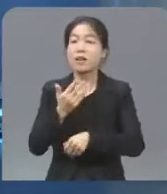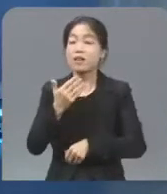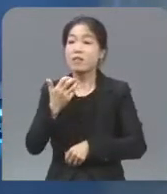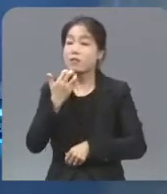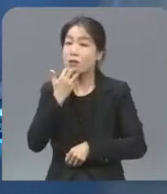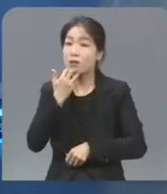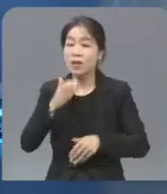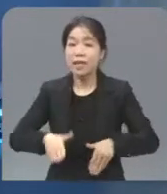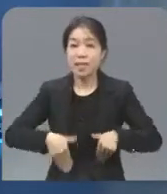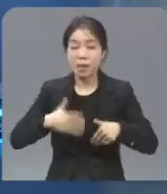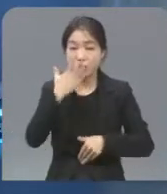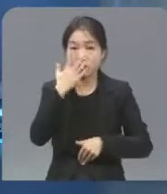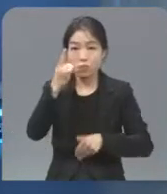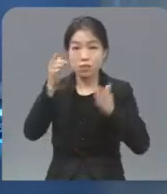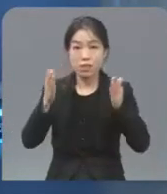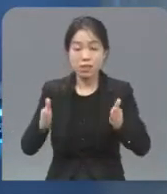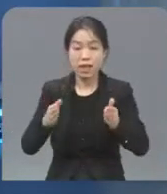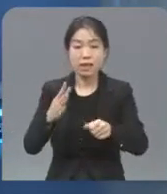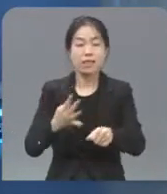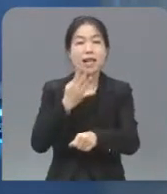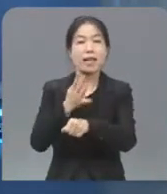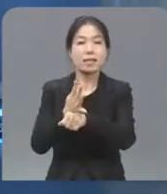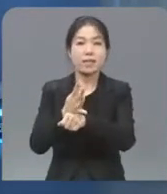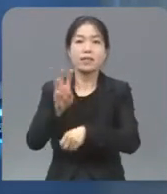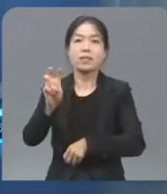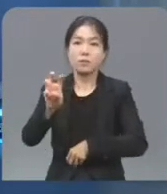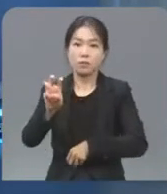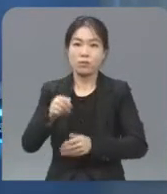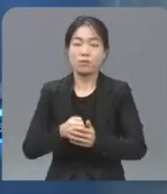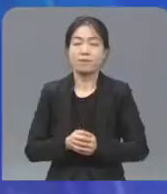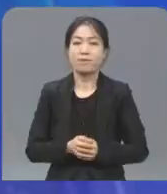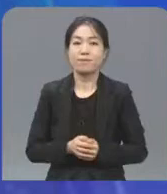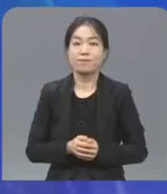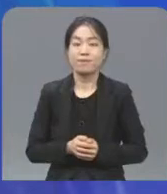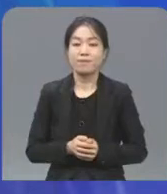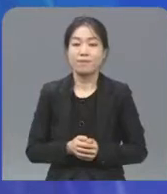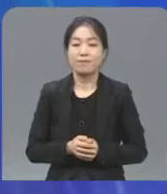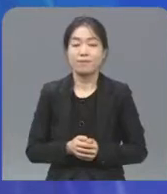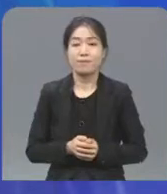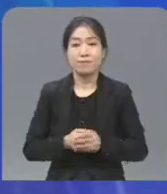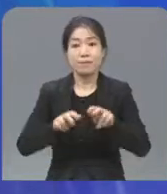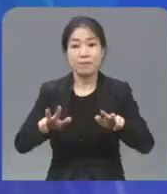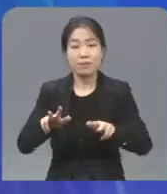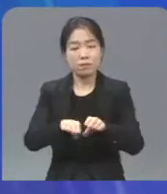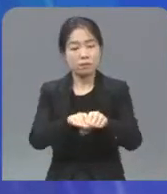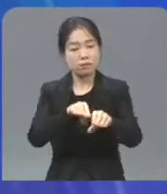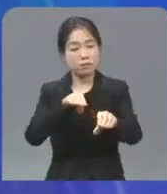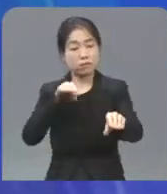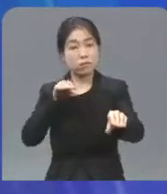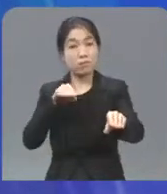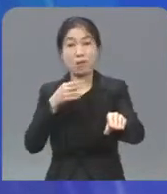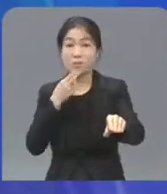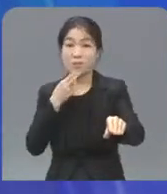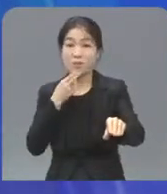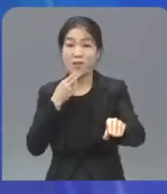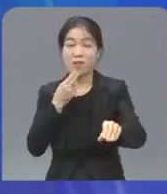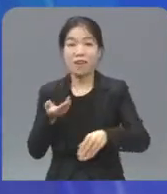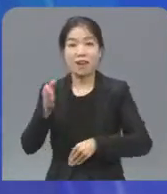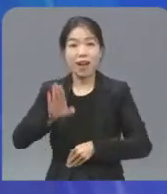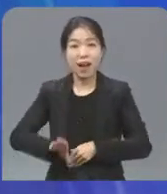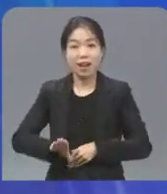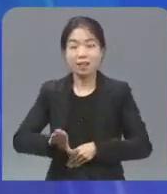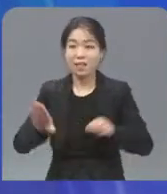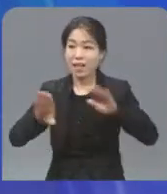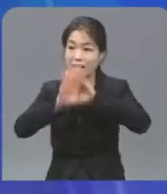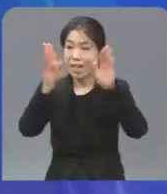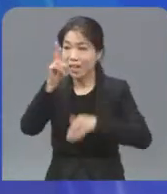남 순천 요금소 사이로는 4시간 30분 입니다 4 아직까지 정체가 길지는 않은 것 같은데 정오